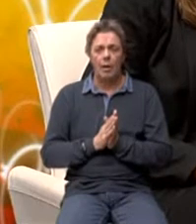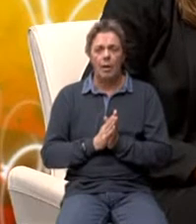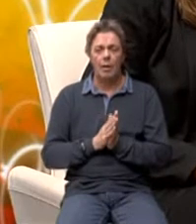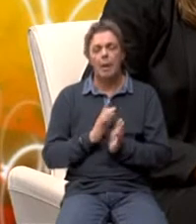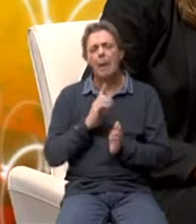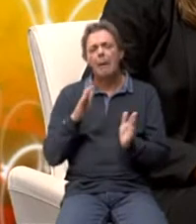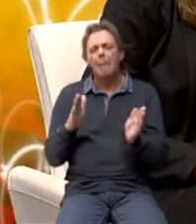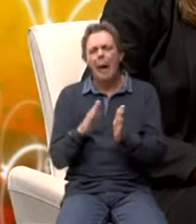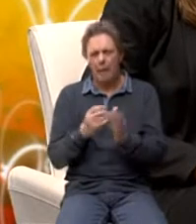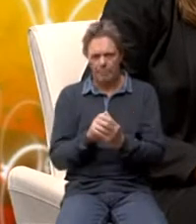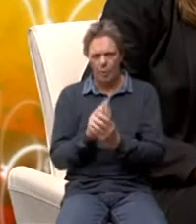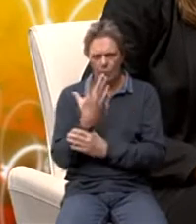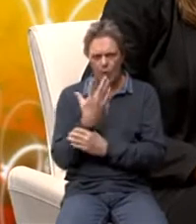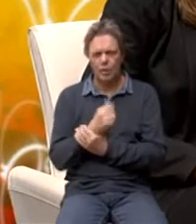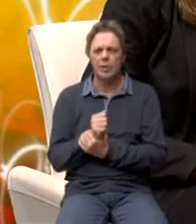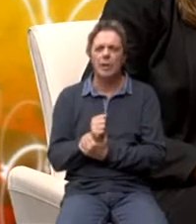mali proizvođači